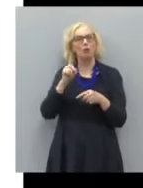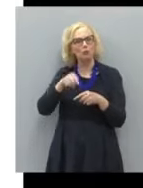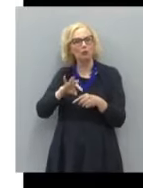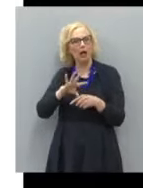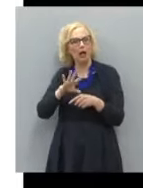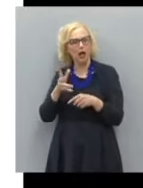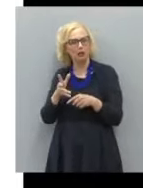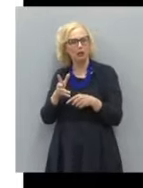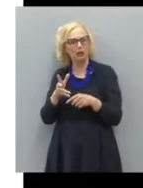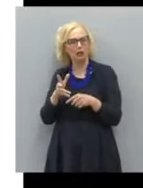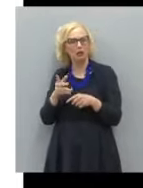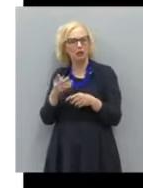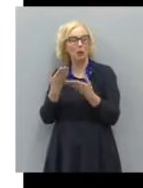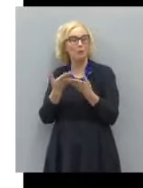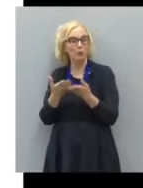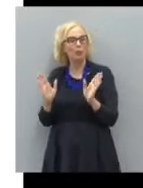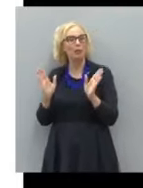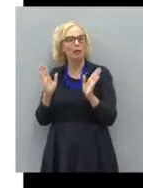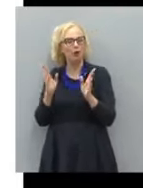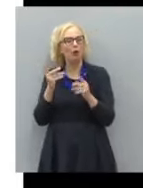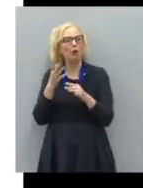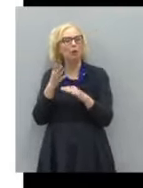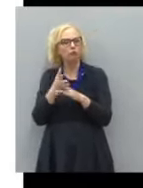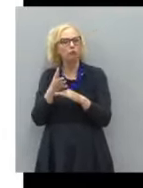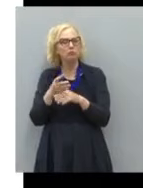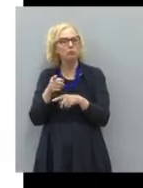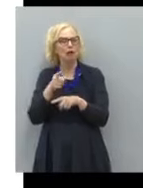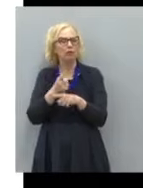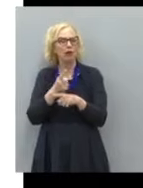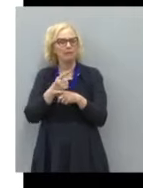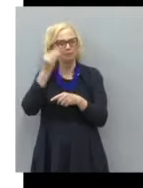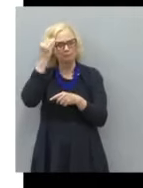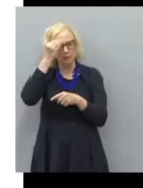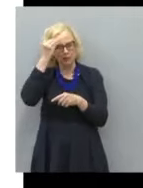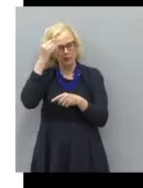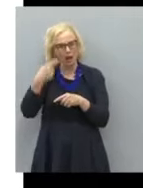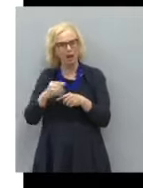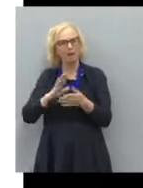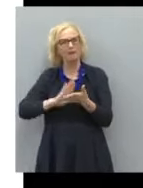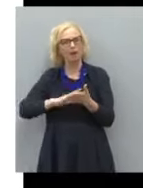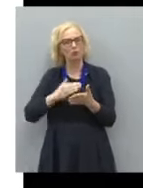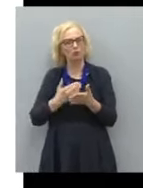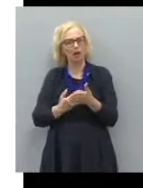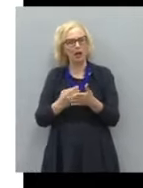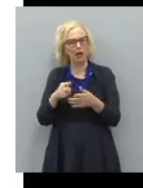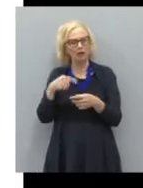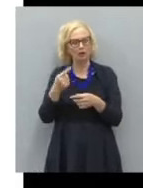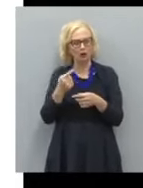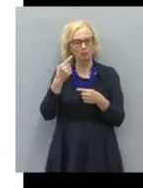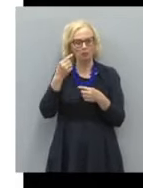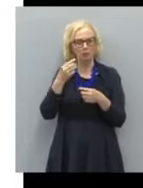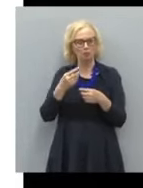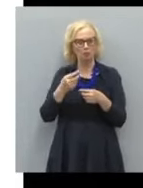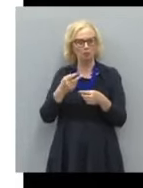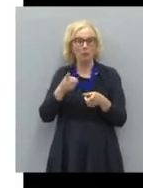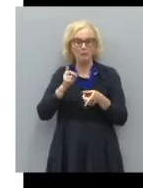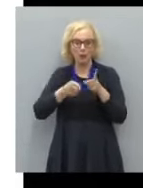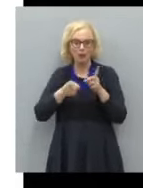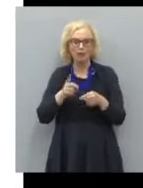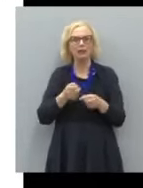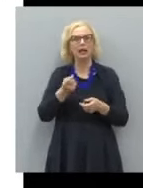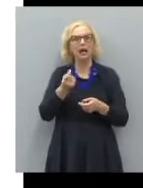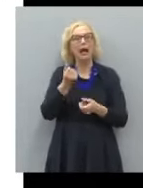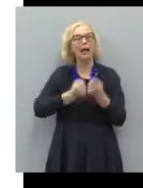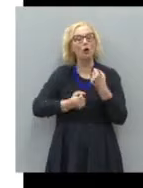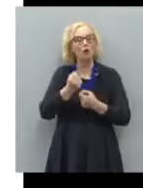l'operatore pubblico e il decisore pubblico deve sicuramente valutare nell'impostare le proprie politiche economiche